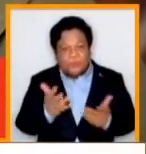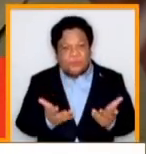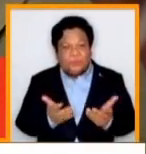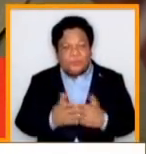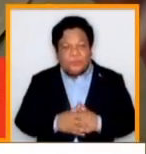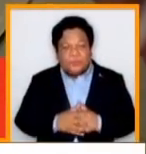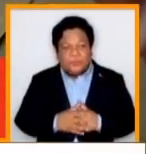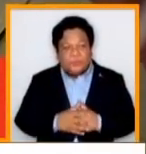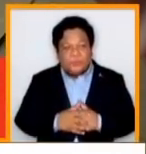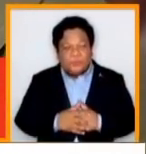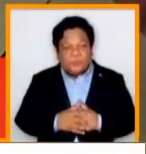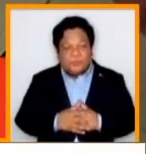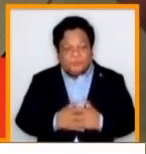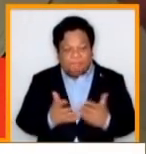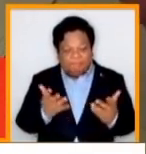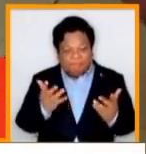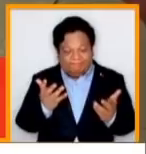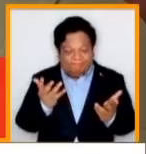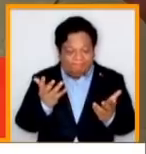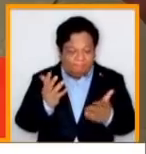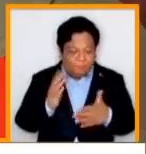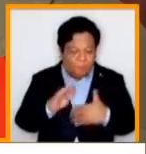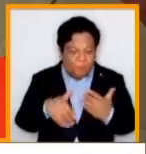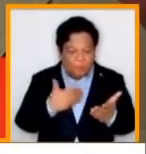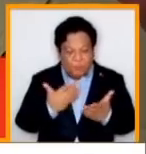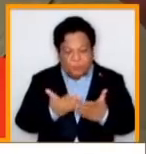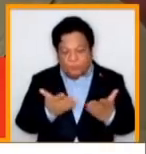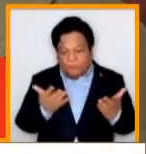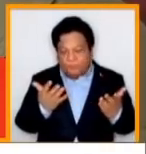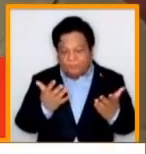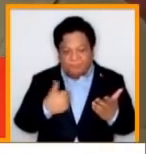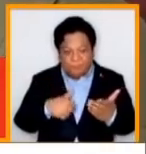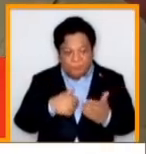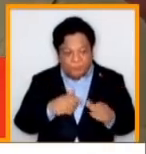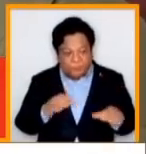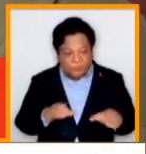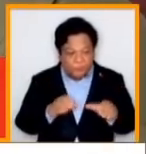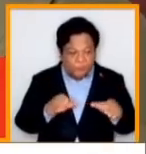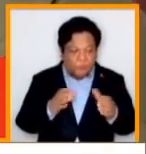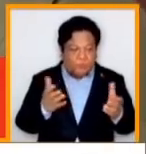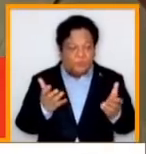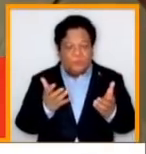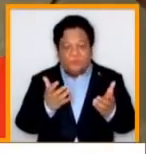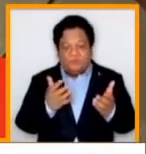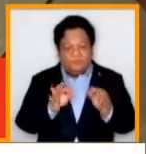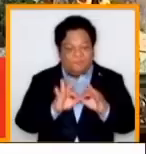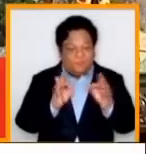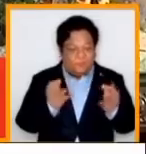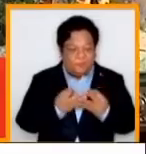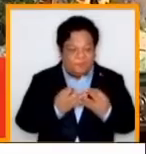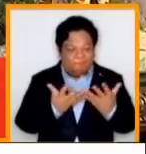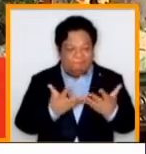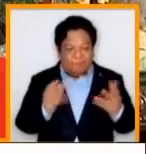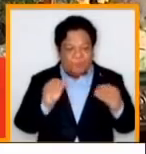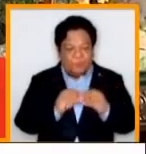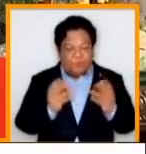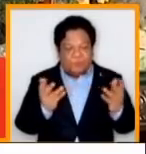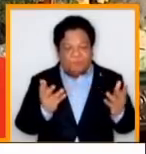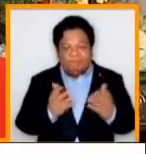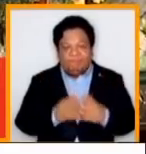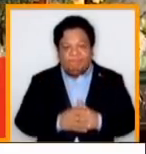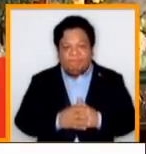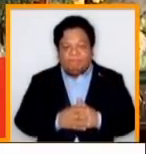Kung lahat na lang ng gagawin namin, wala na sila. Ganun. Sabi ni Benguet